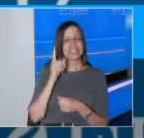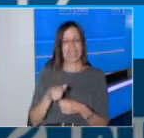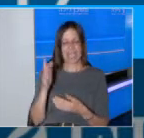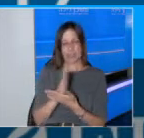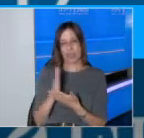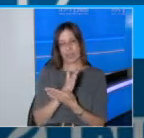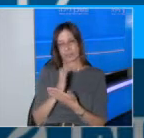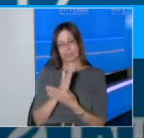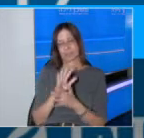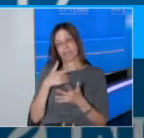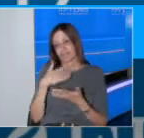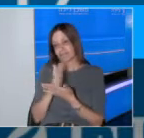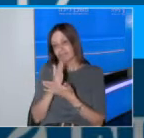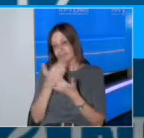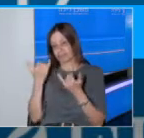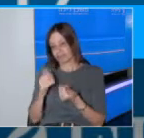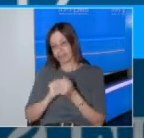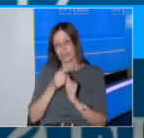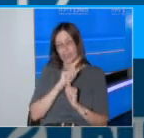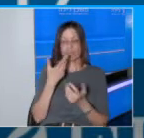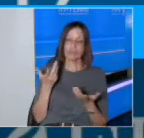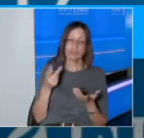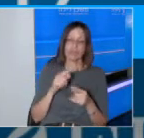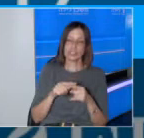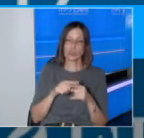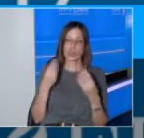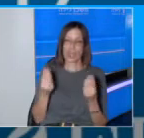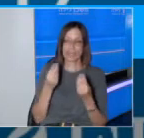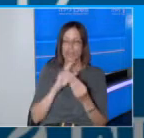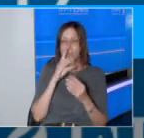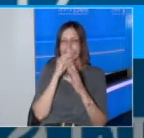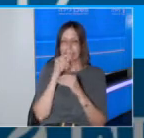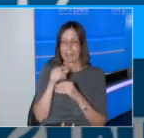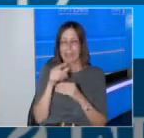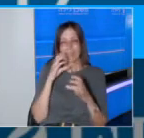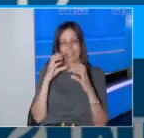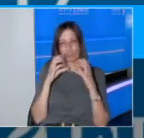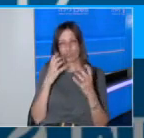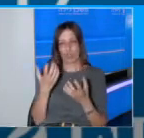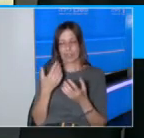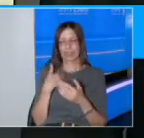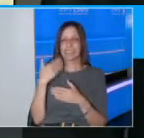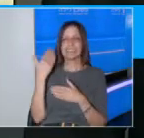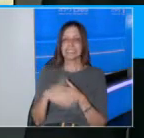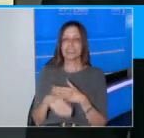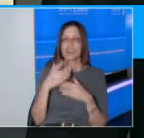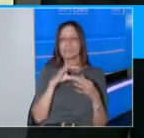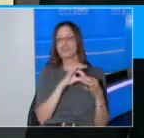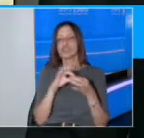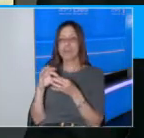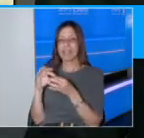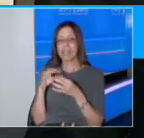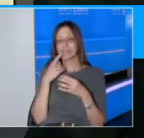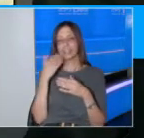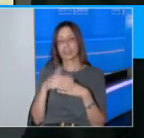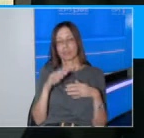להיערך. האם אנחנו ערוכים עכשיו או לא? זה מסוג הדברים שלא מדברים עליהם בתקשורת. לסיום במשפט, אתה